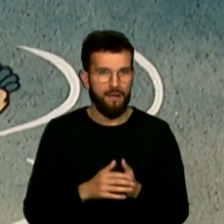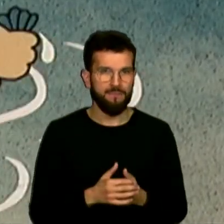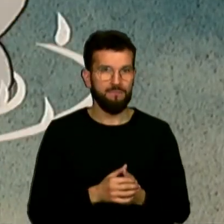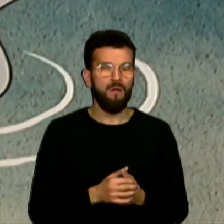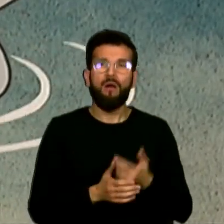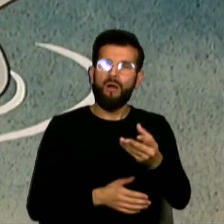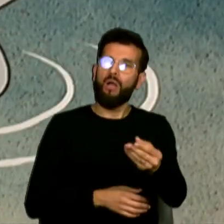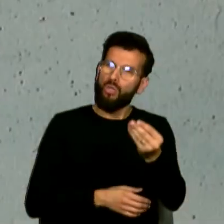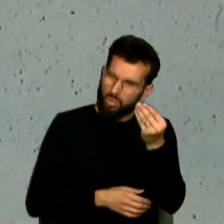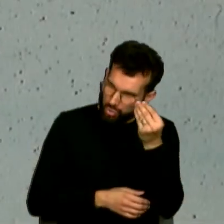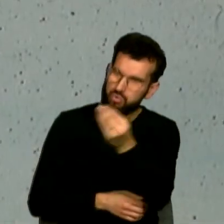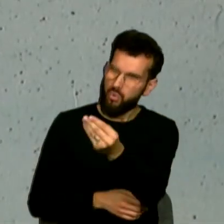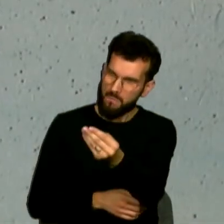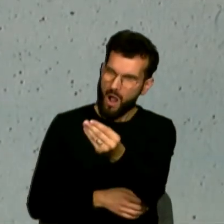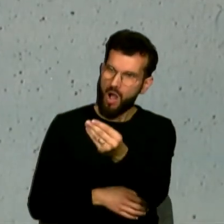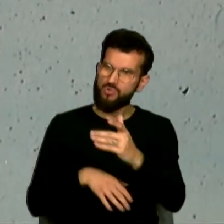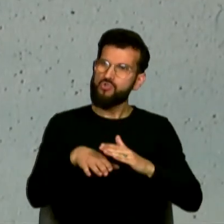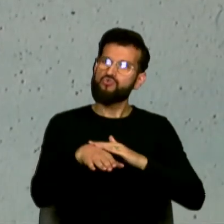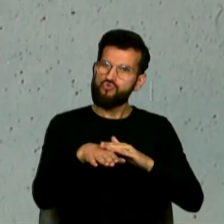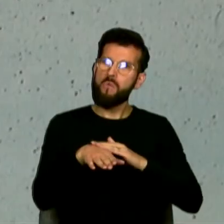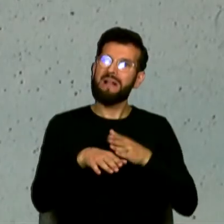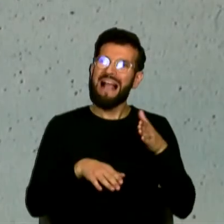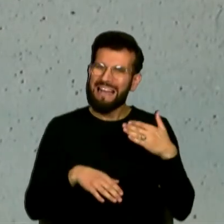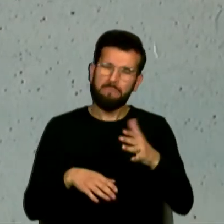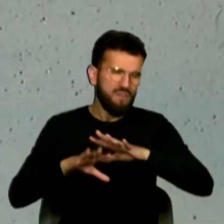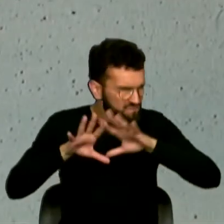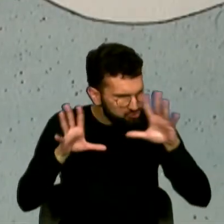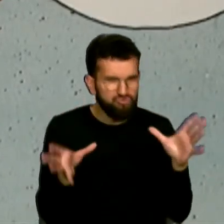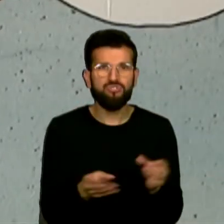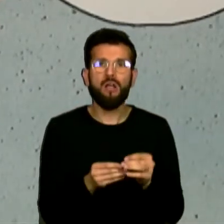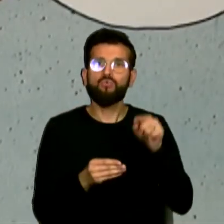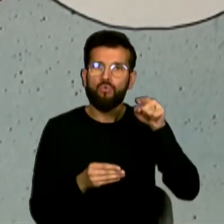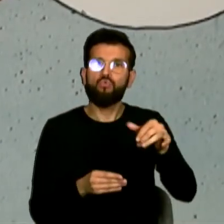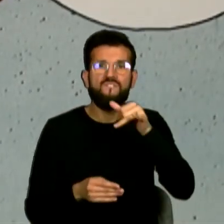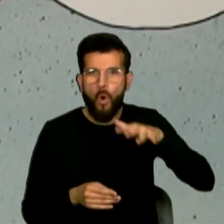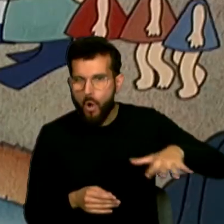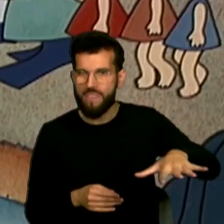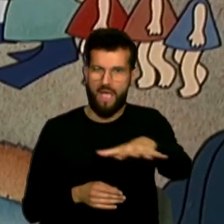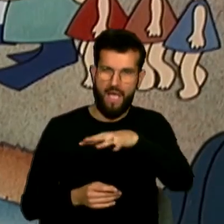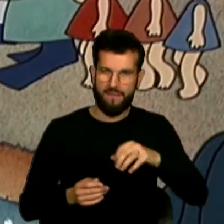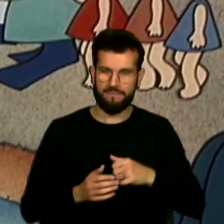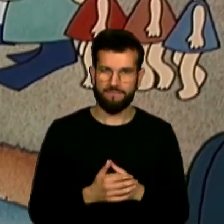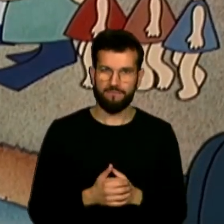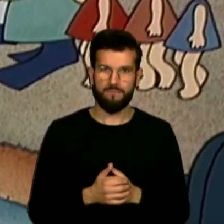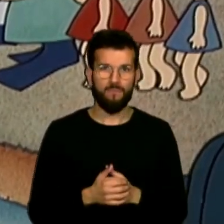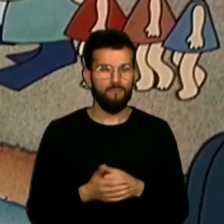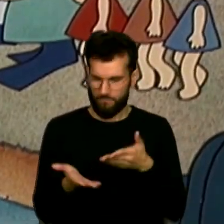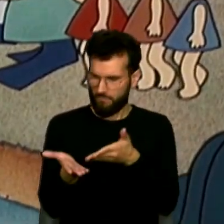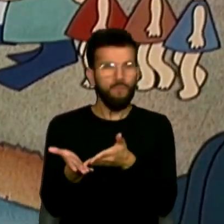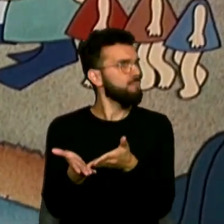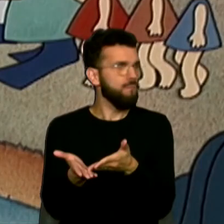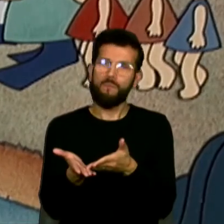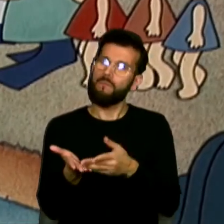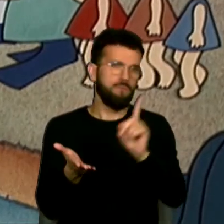Tu máš šupiny zo všetkých rýb v Dunajci. Nie sú tu šupinky, čo